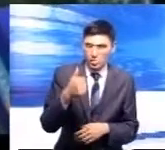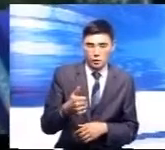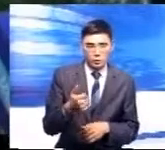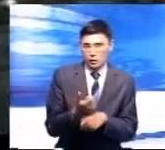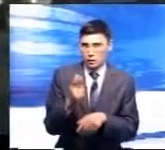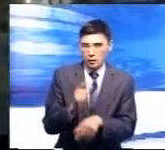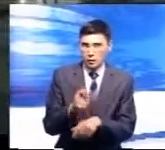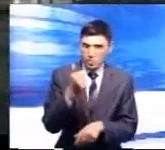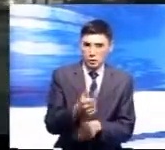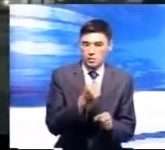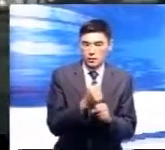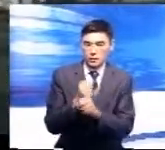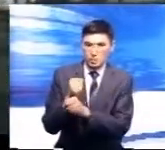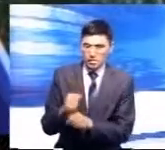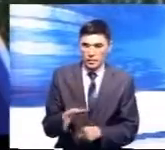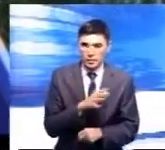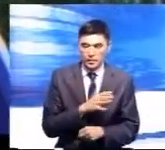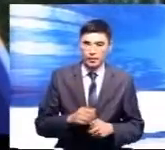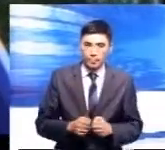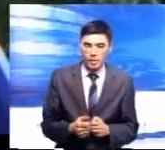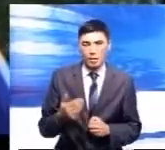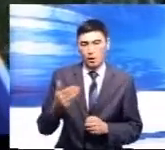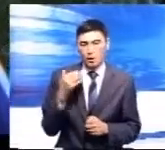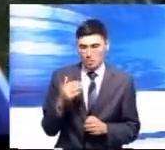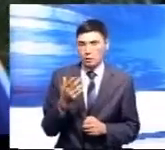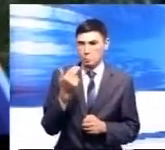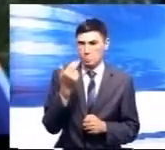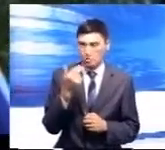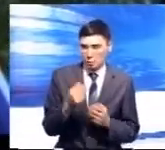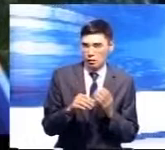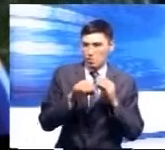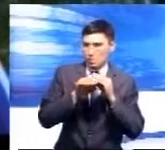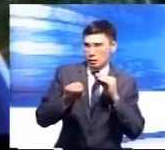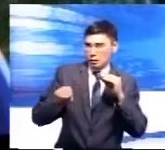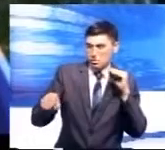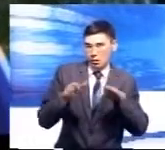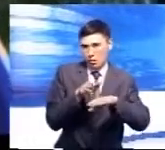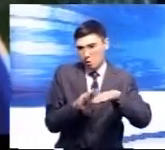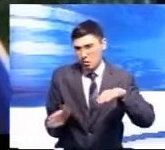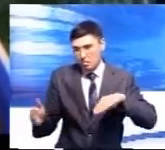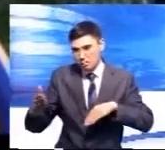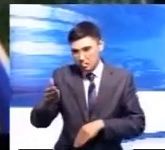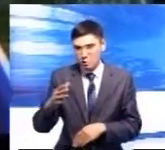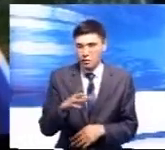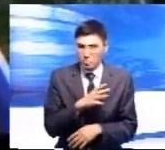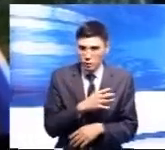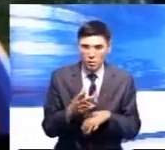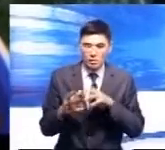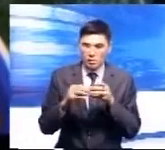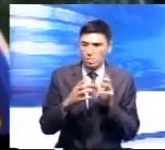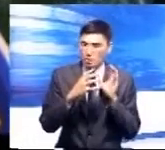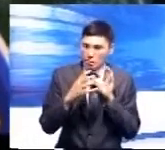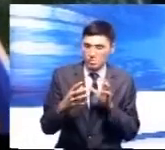очень хорошо сделали. Ну, конечно, заторы были, честно сказать. потому что я на автобусе много ездил, много